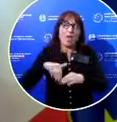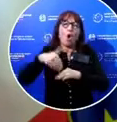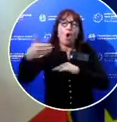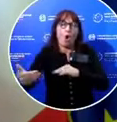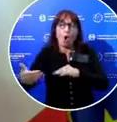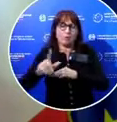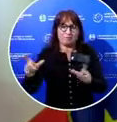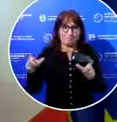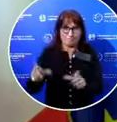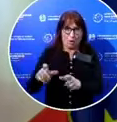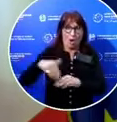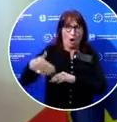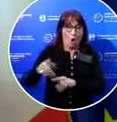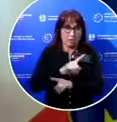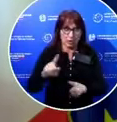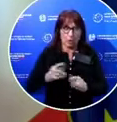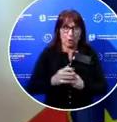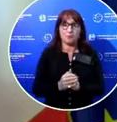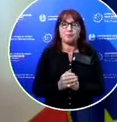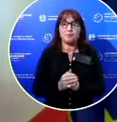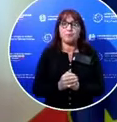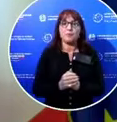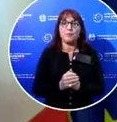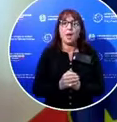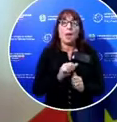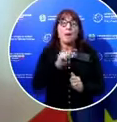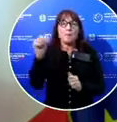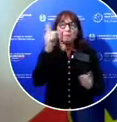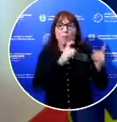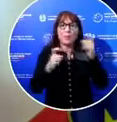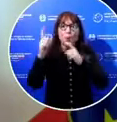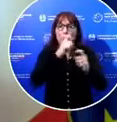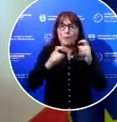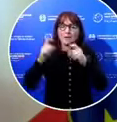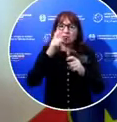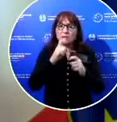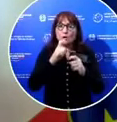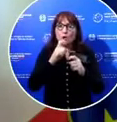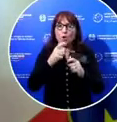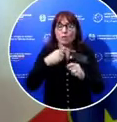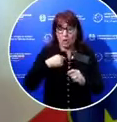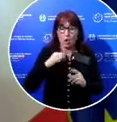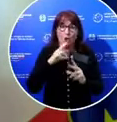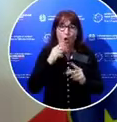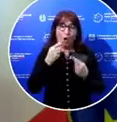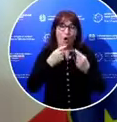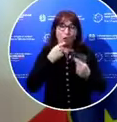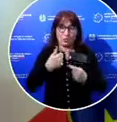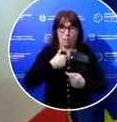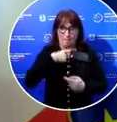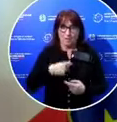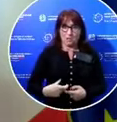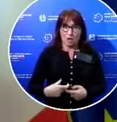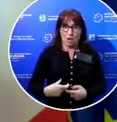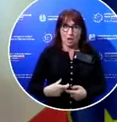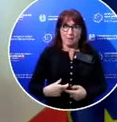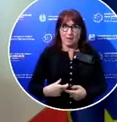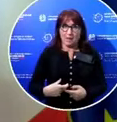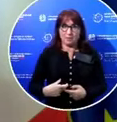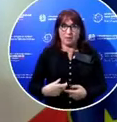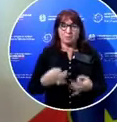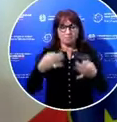Con gli interlocutori regionali, i primi a essere preoccupati da questi fenomeni, Ho discusso personalmente di